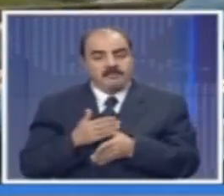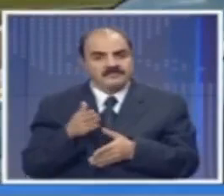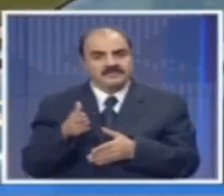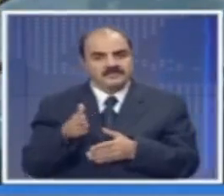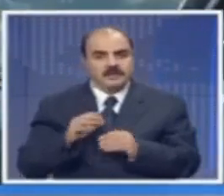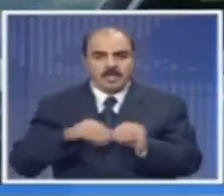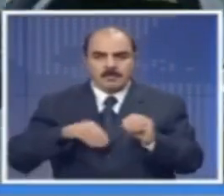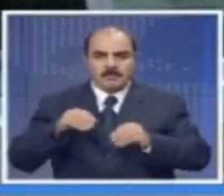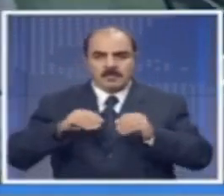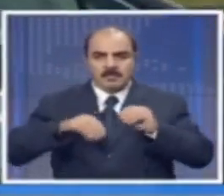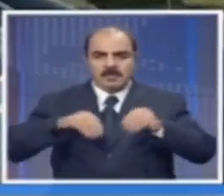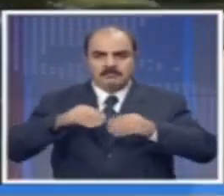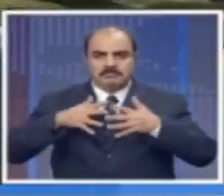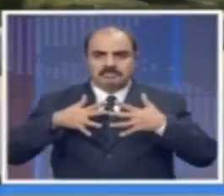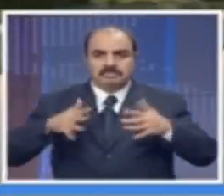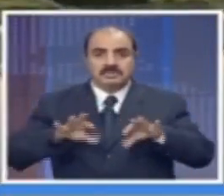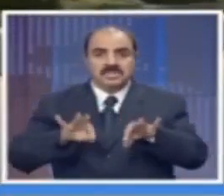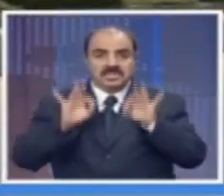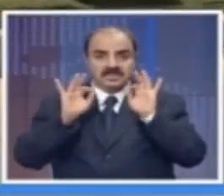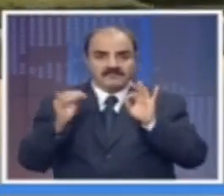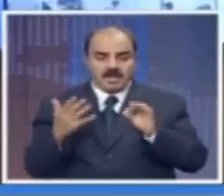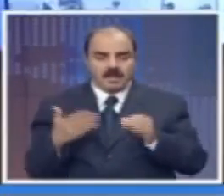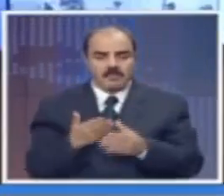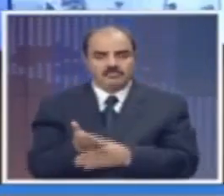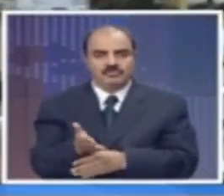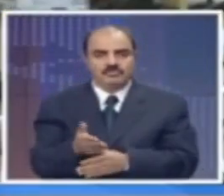الفوري والسريع مع كافة المستجدات الأمنية.